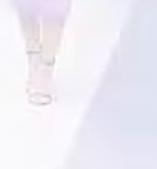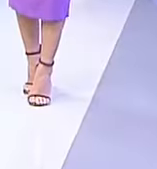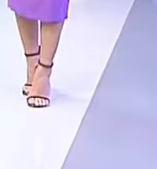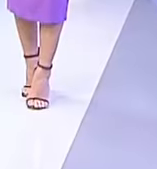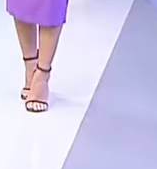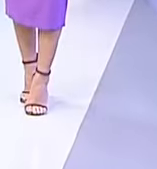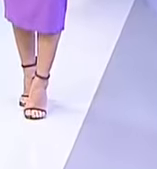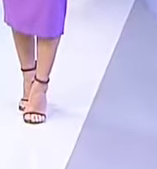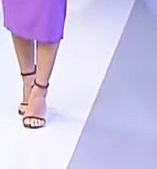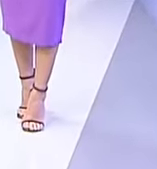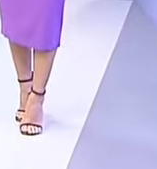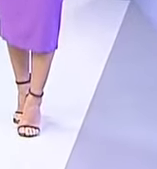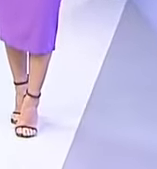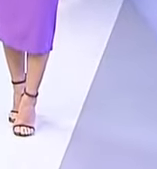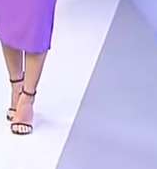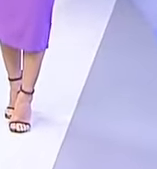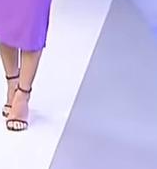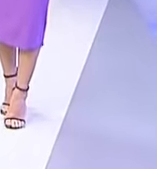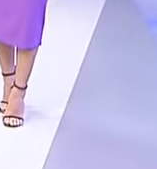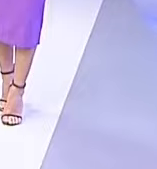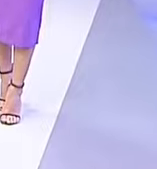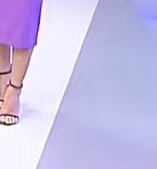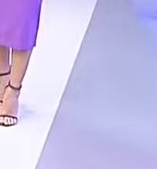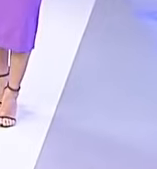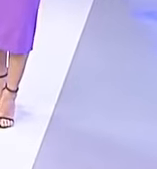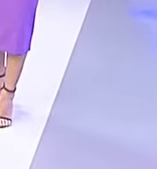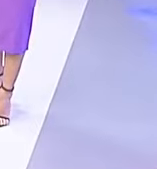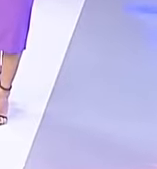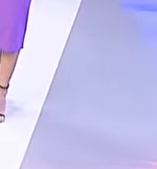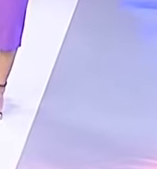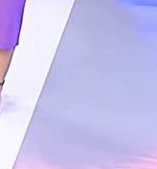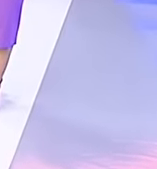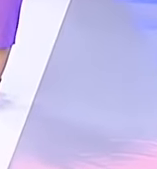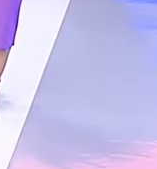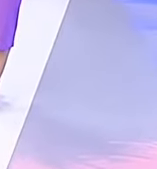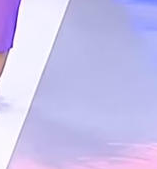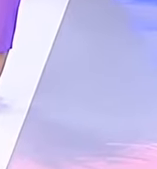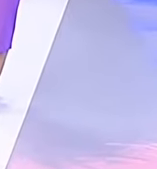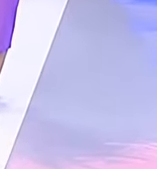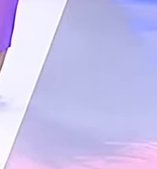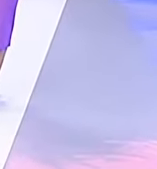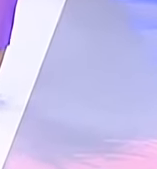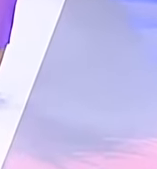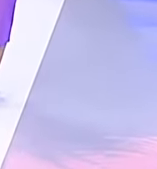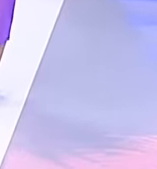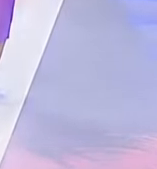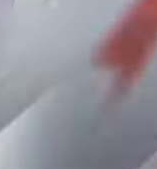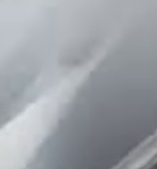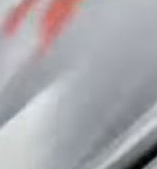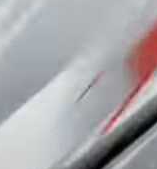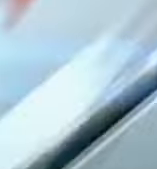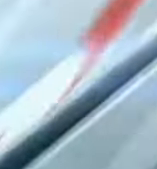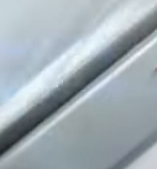hatid. Walang patid ang pagtutok dito sa 24 Oras Dito.